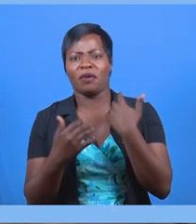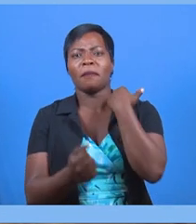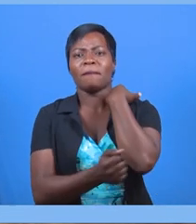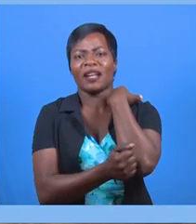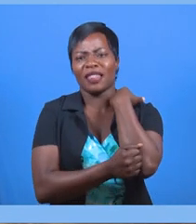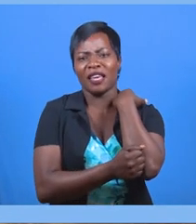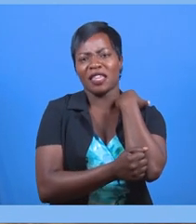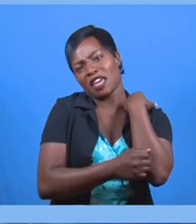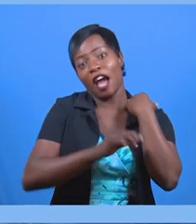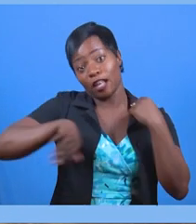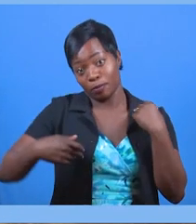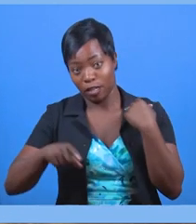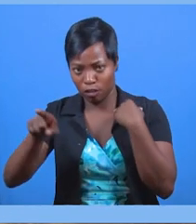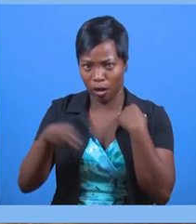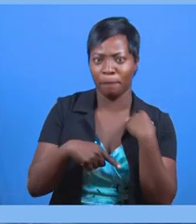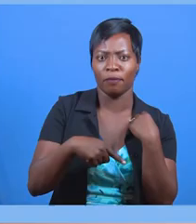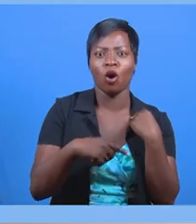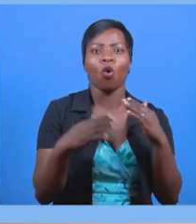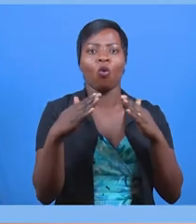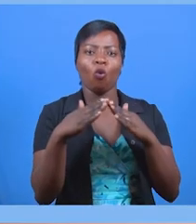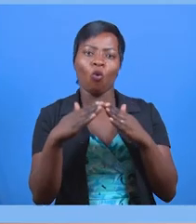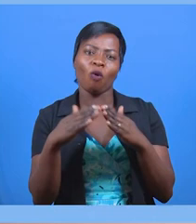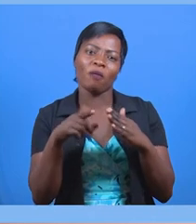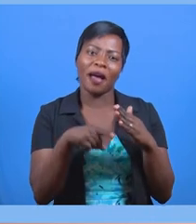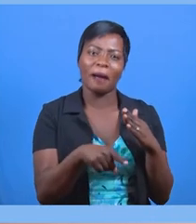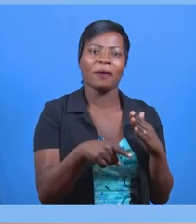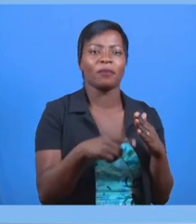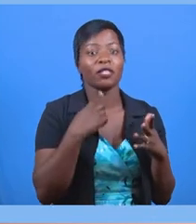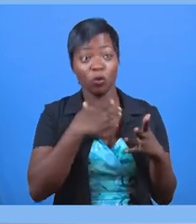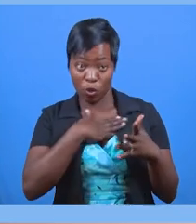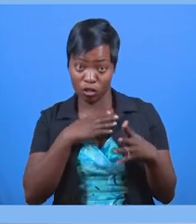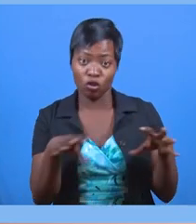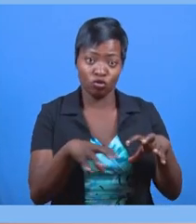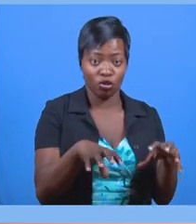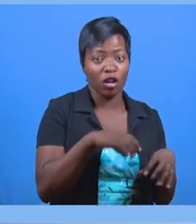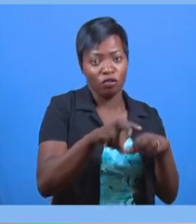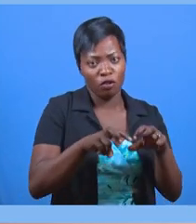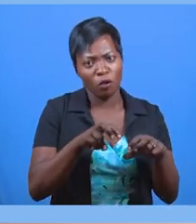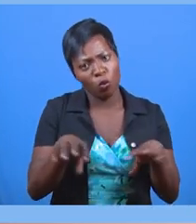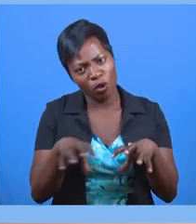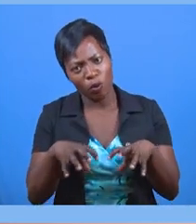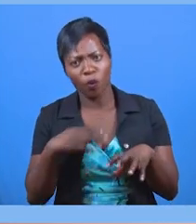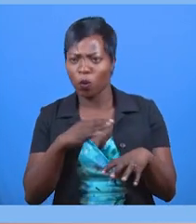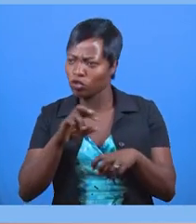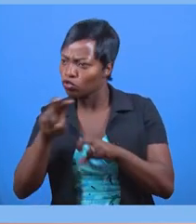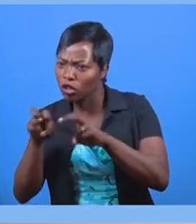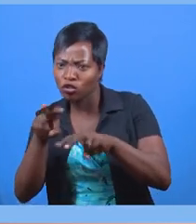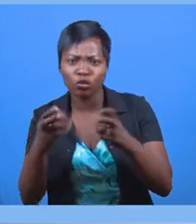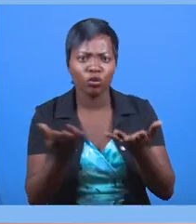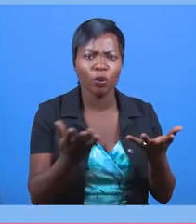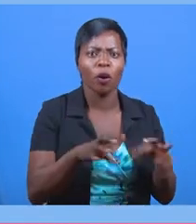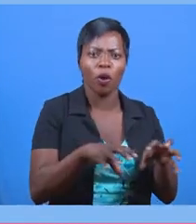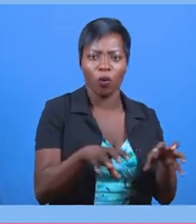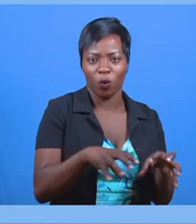basa. Ini kana munhu afambira chinhu chisina nguva yamunoziva kuti vanofanira kunge vaona basa nesoni kupera kwemavhiki